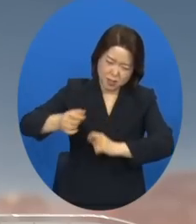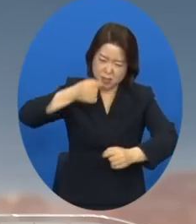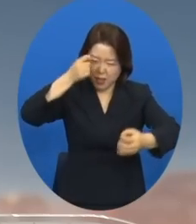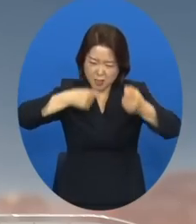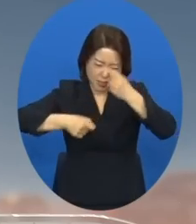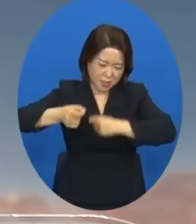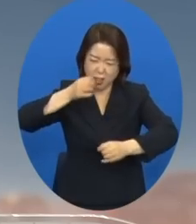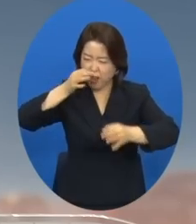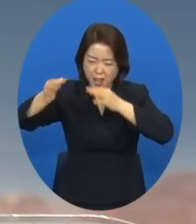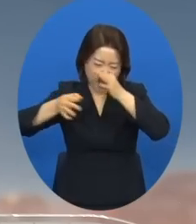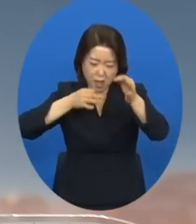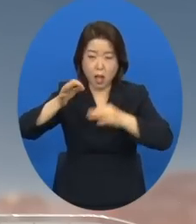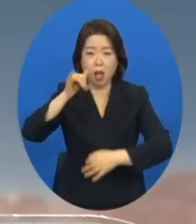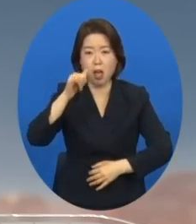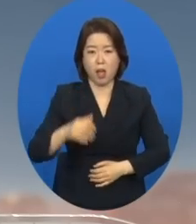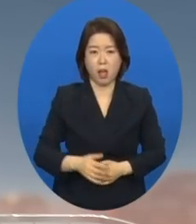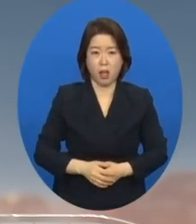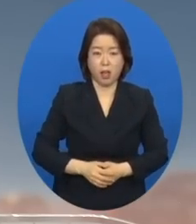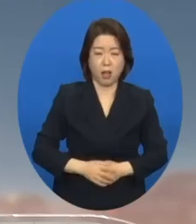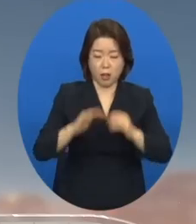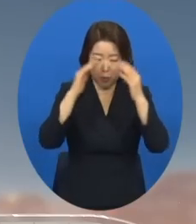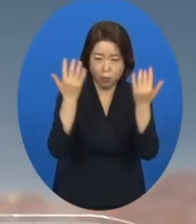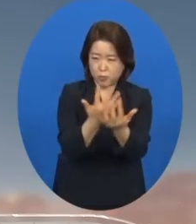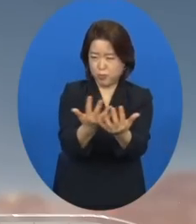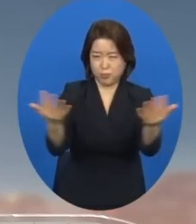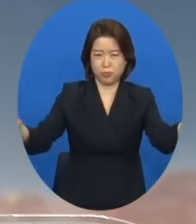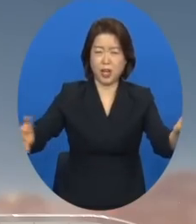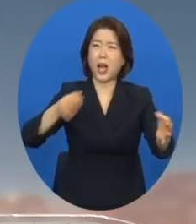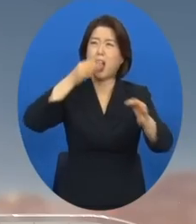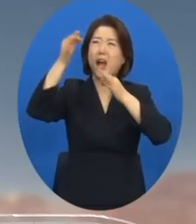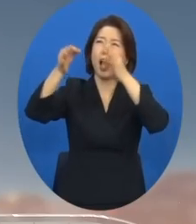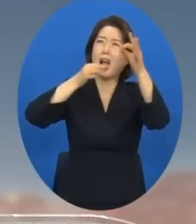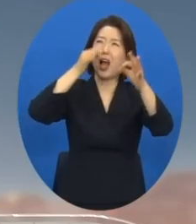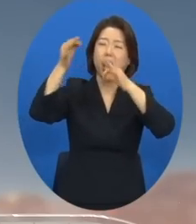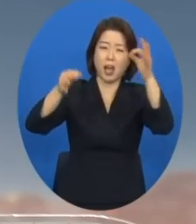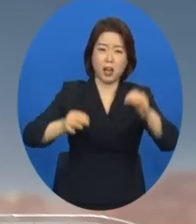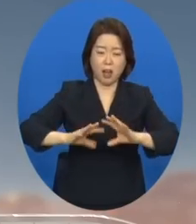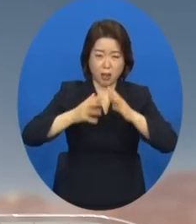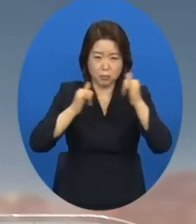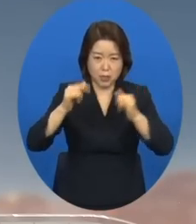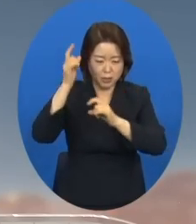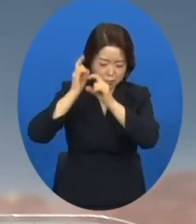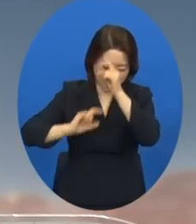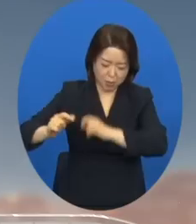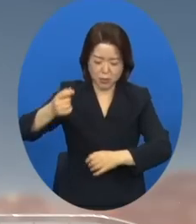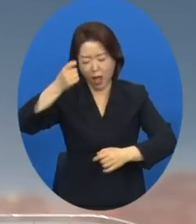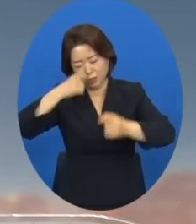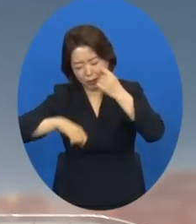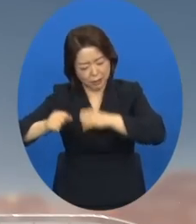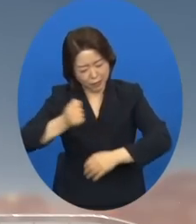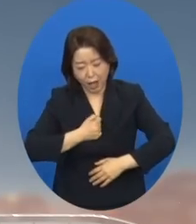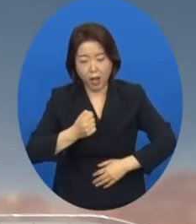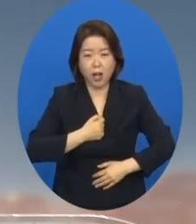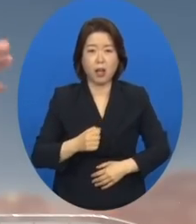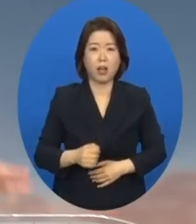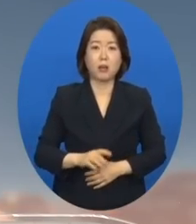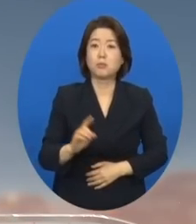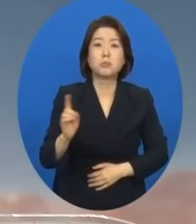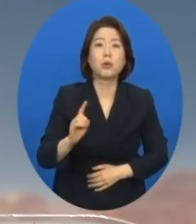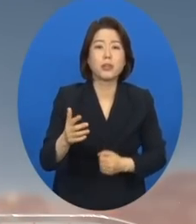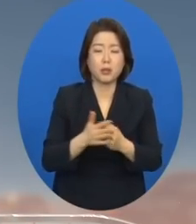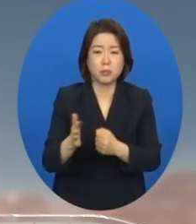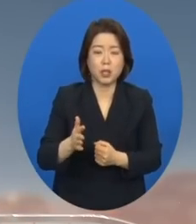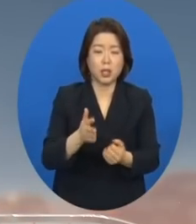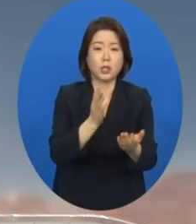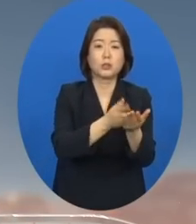자 보세요 온 회중이 소리 높여 아우성 쳤다 백성이 밤새도록 통곡하였다는 거예요 뭐 듣고요